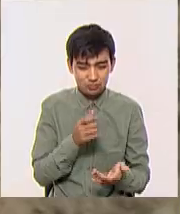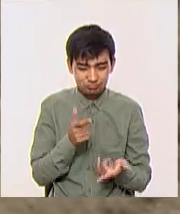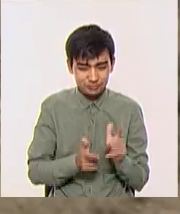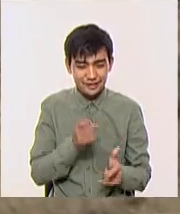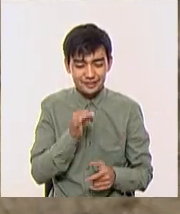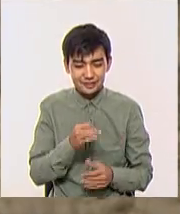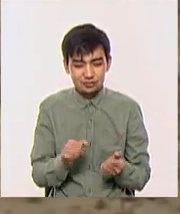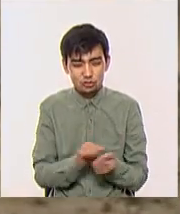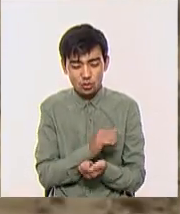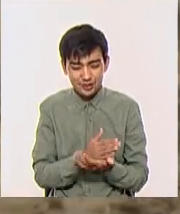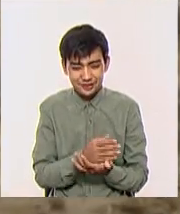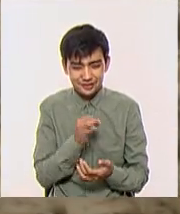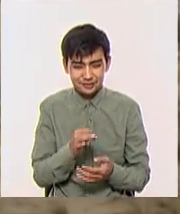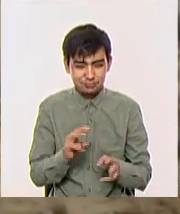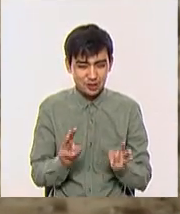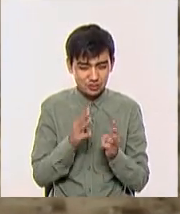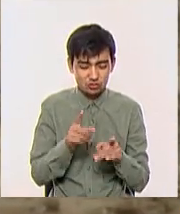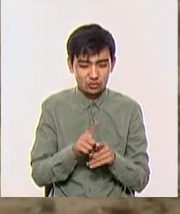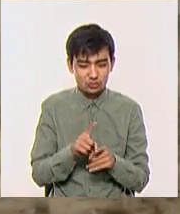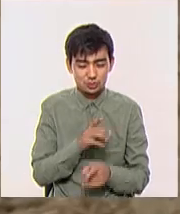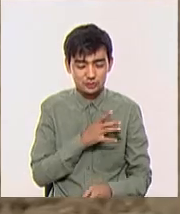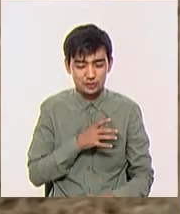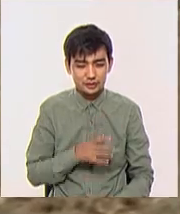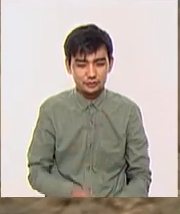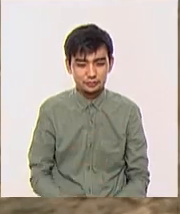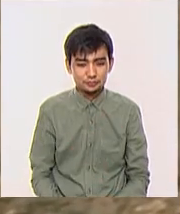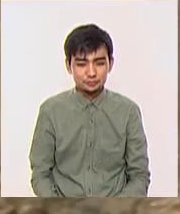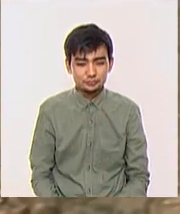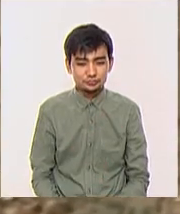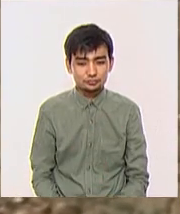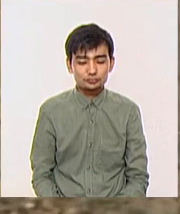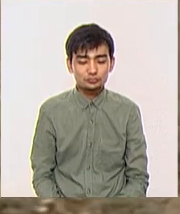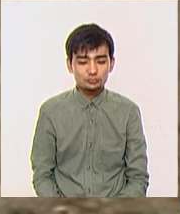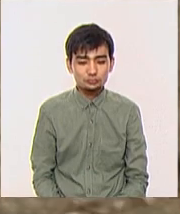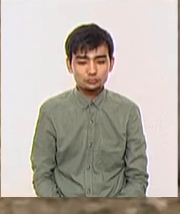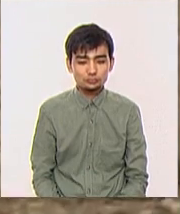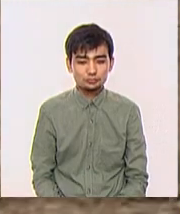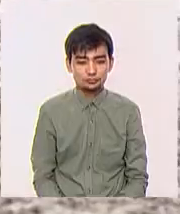ситуацию усугубляют степные пожары. Далее Насипова, Дидар Елеев, Информбюро, Нур-Султан.